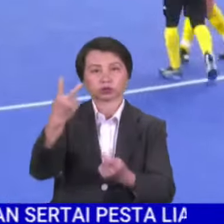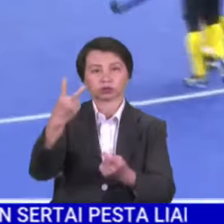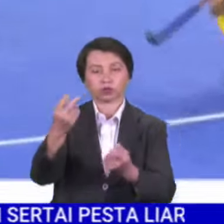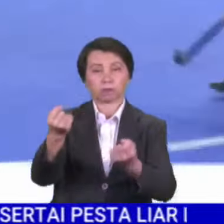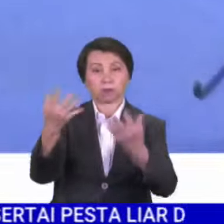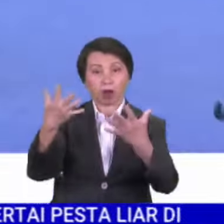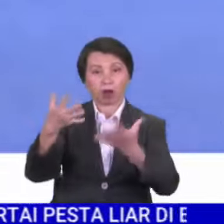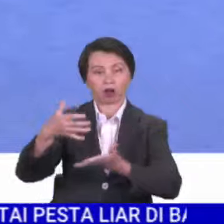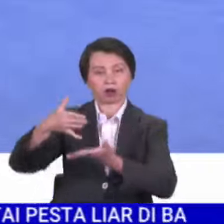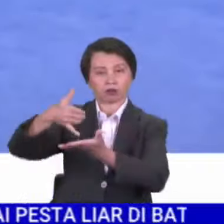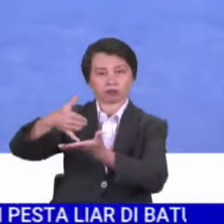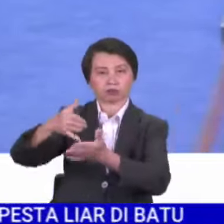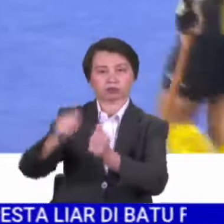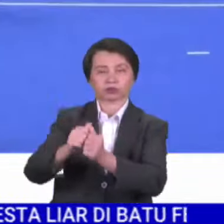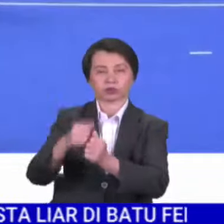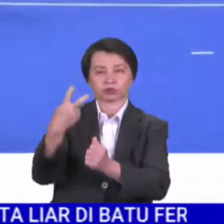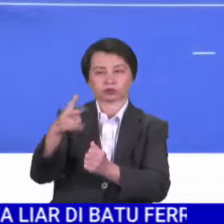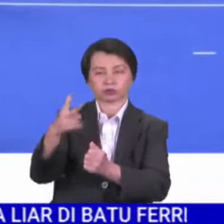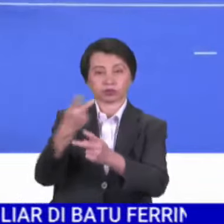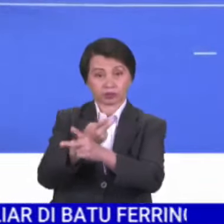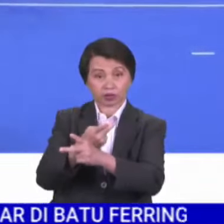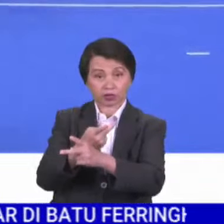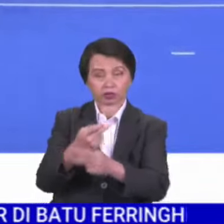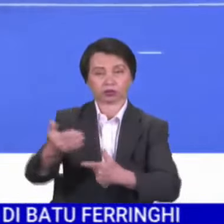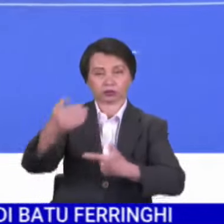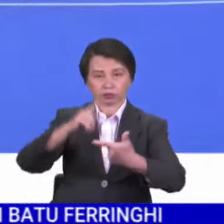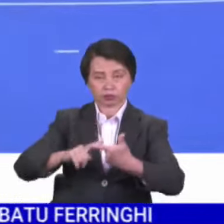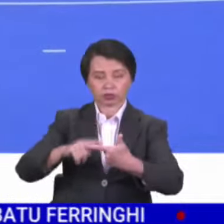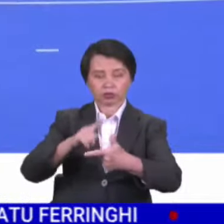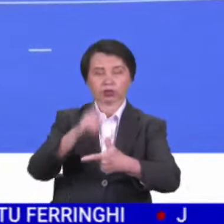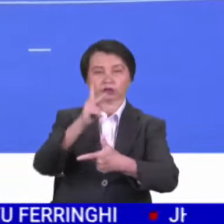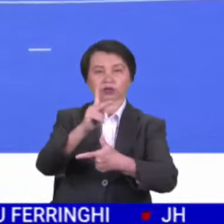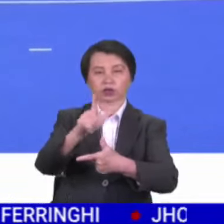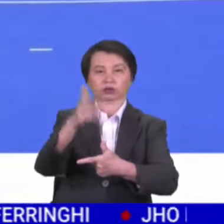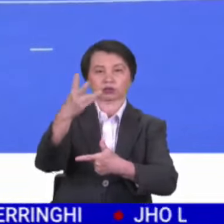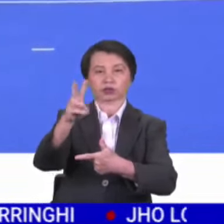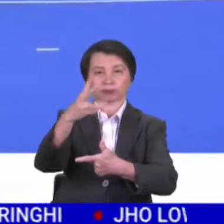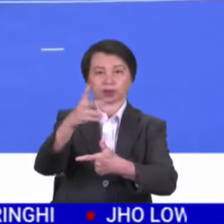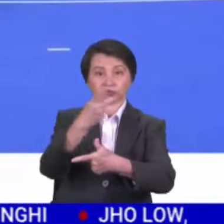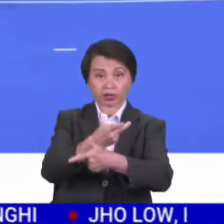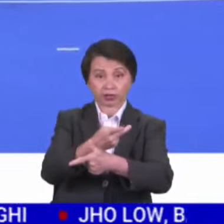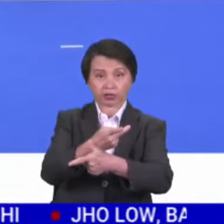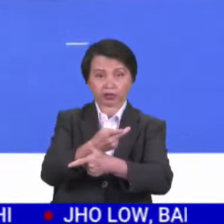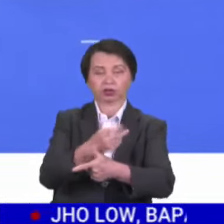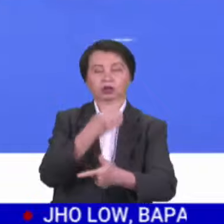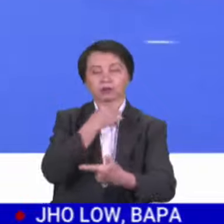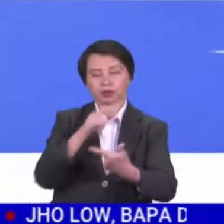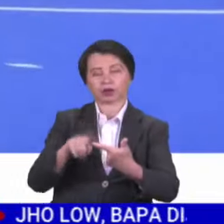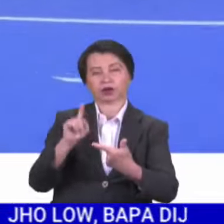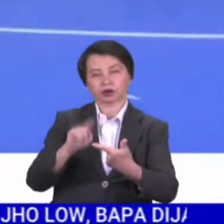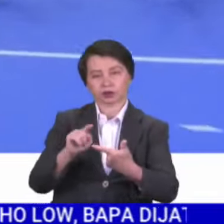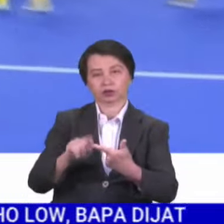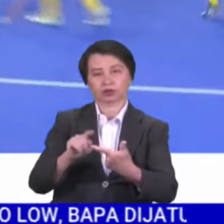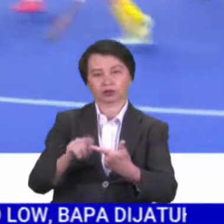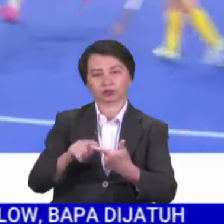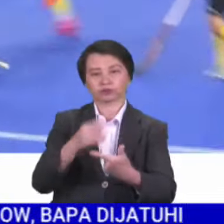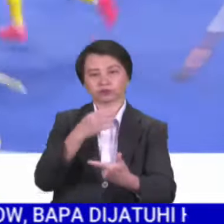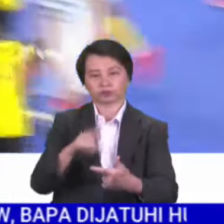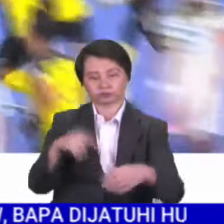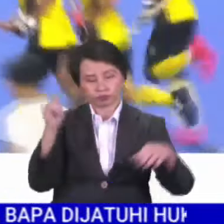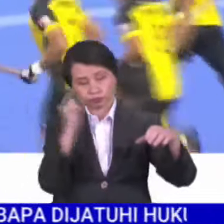paling banyak menjulang gelaran dengan 12 kali di belakang Kuala Lumpur 16 kali. Skuad kendalian S. Jagatisan itu